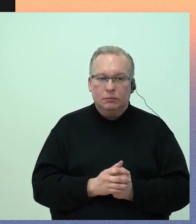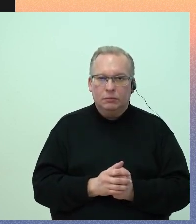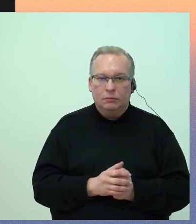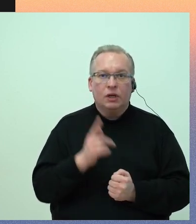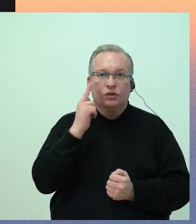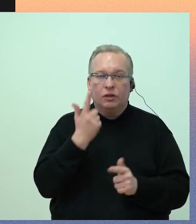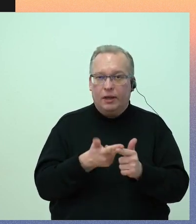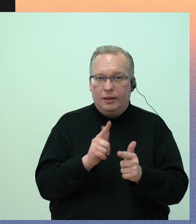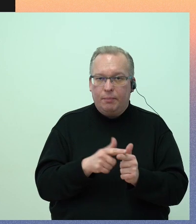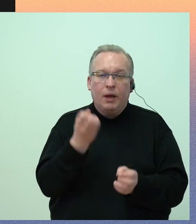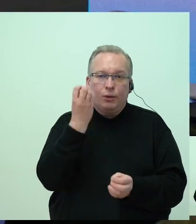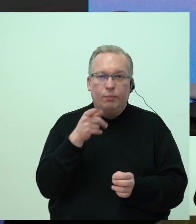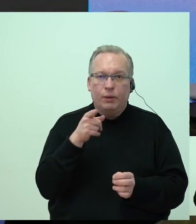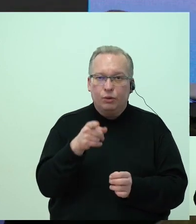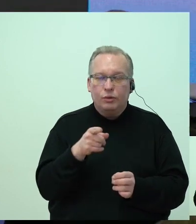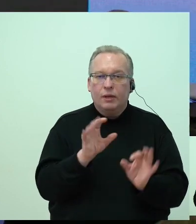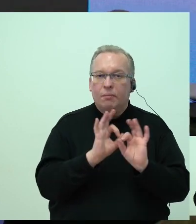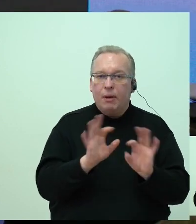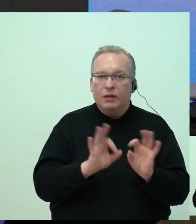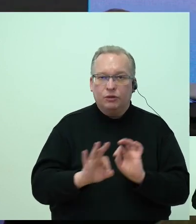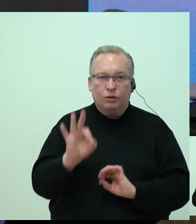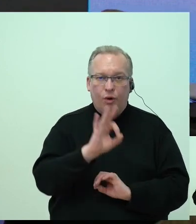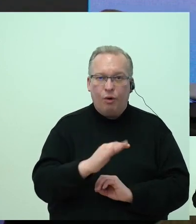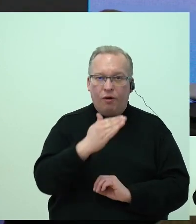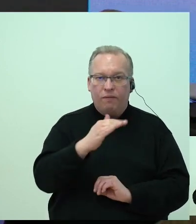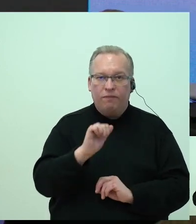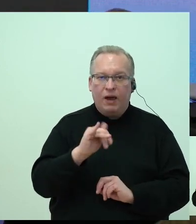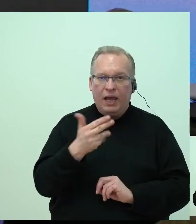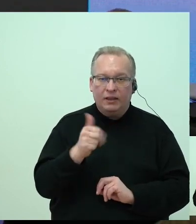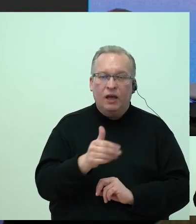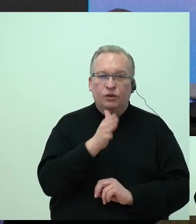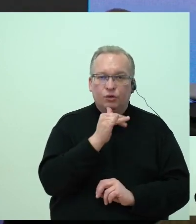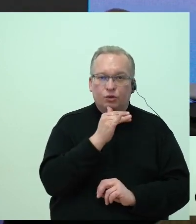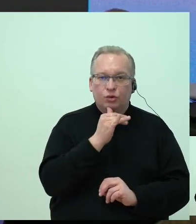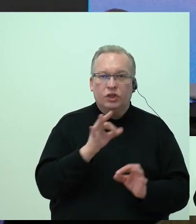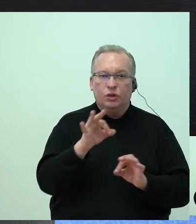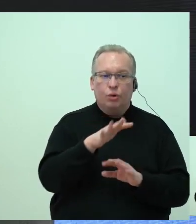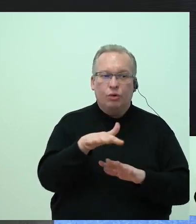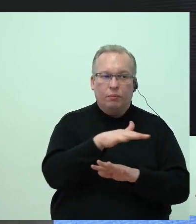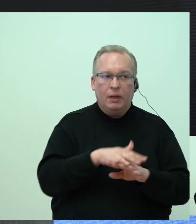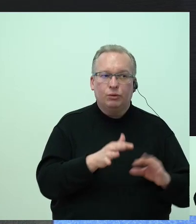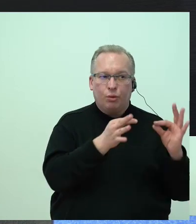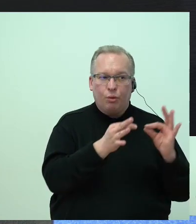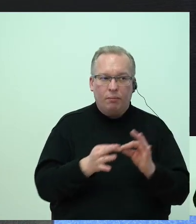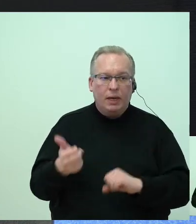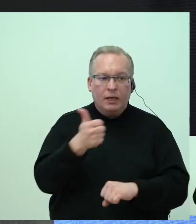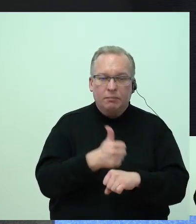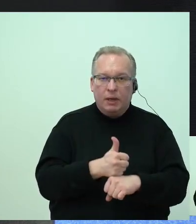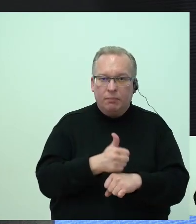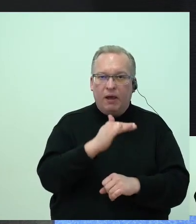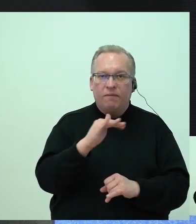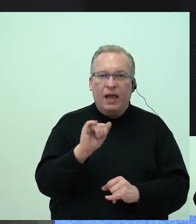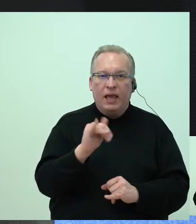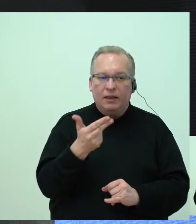Jūs, žinot, labai logiškai, jūs kalbėjote daug apie Fainą, mūsų žydų bendruomenės pirmininkę. Tad Faina,